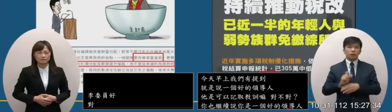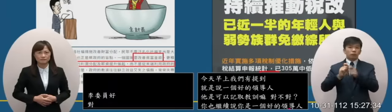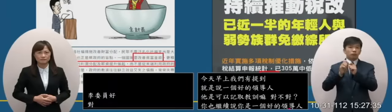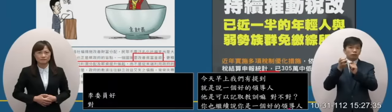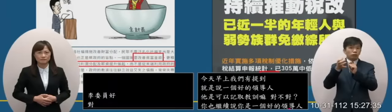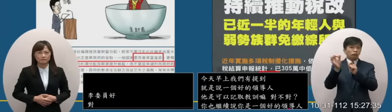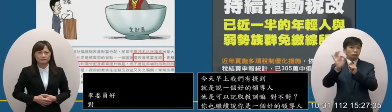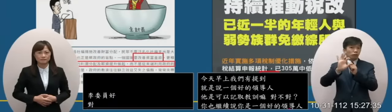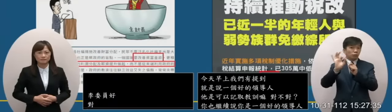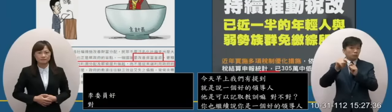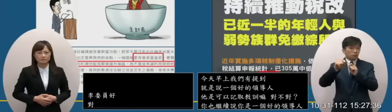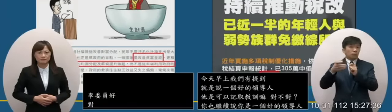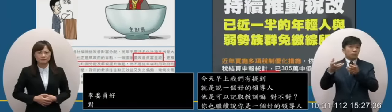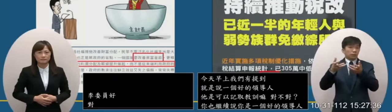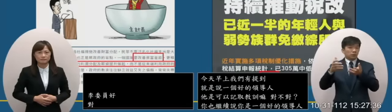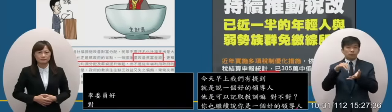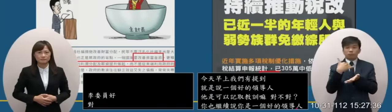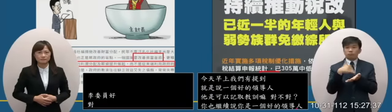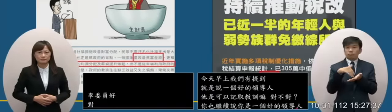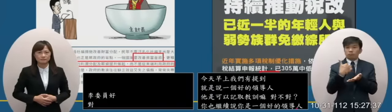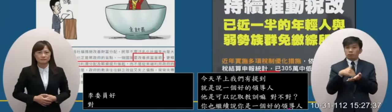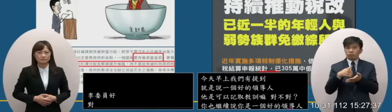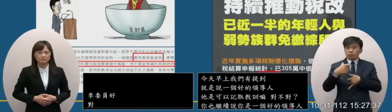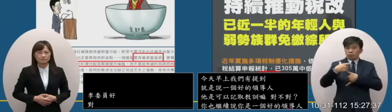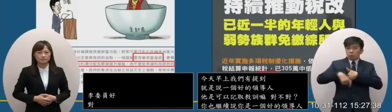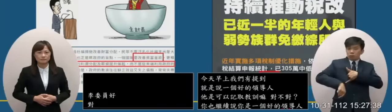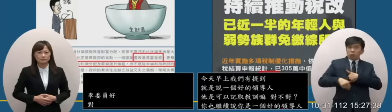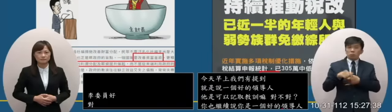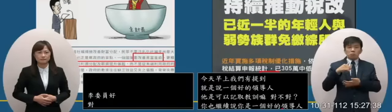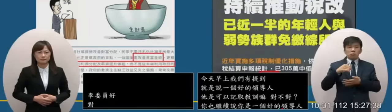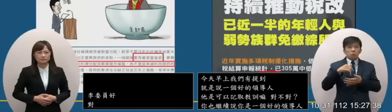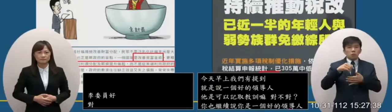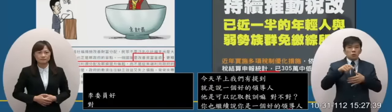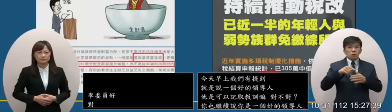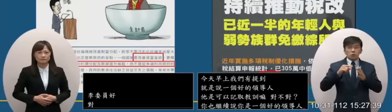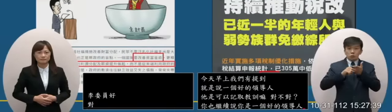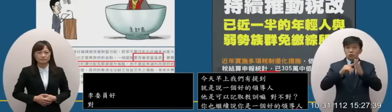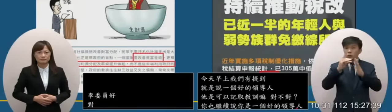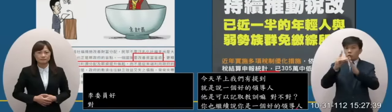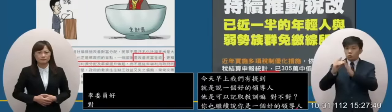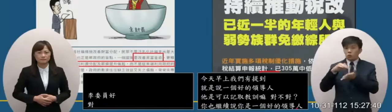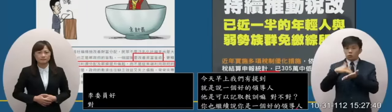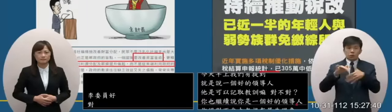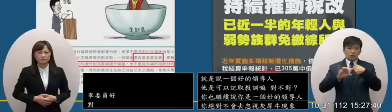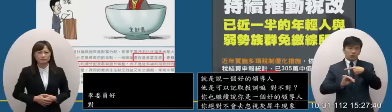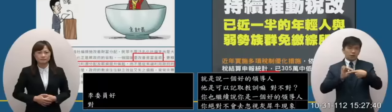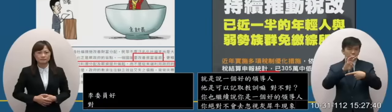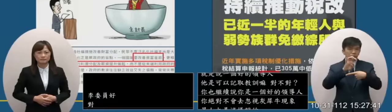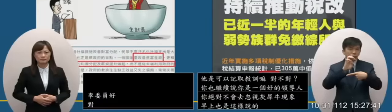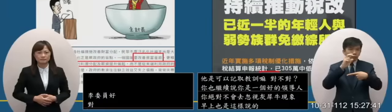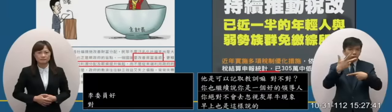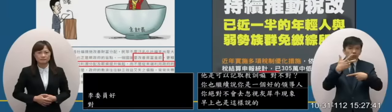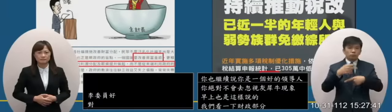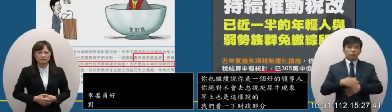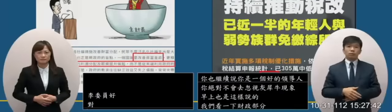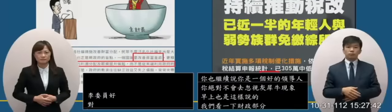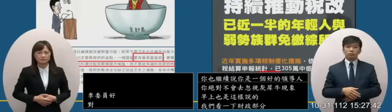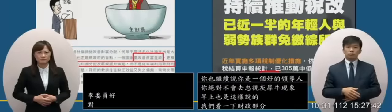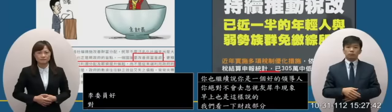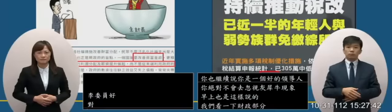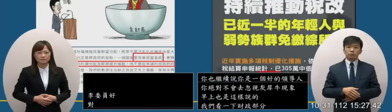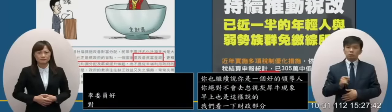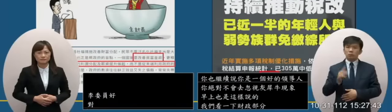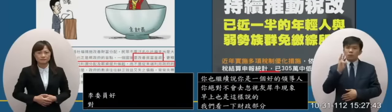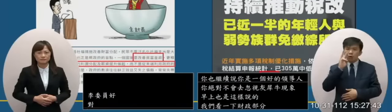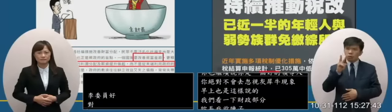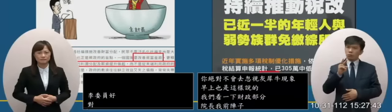部分，免缴税的部分呢，占了我们申报户的47%了，所以这个是基本上来讲，从我们看到的